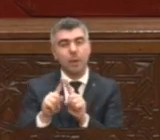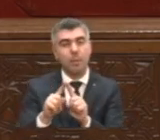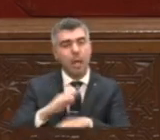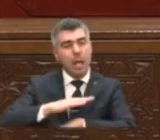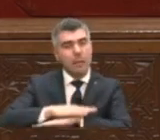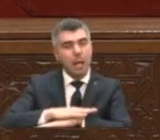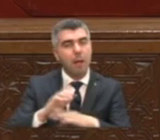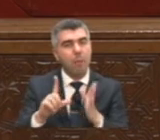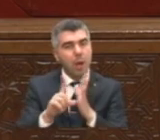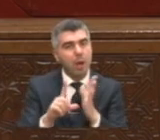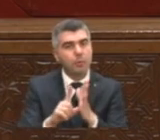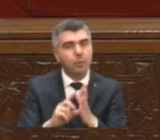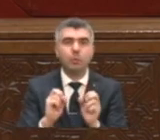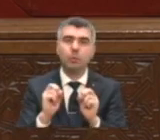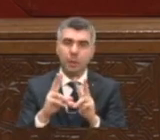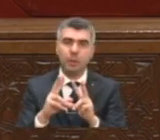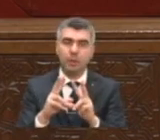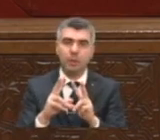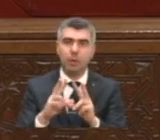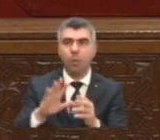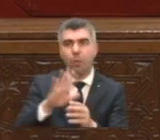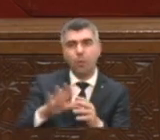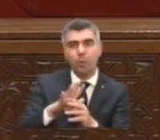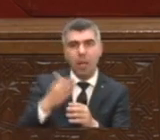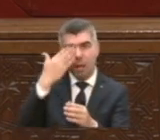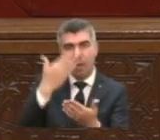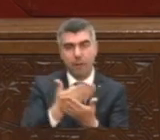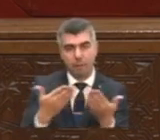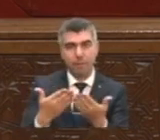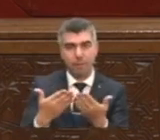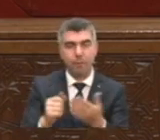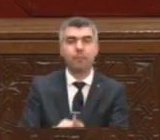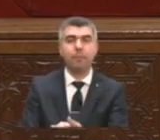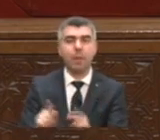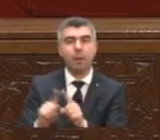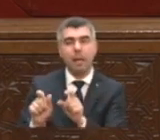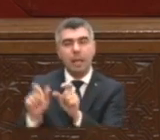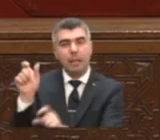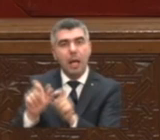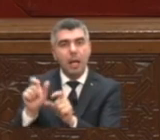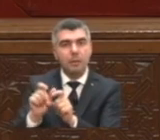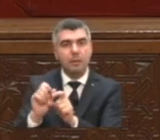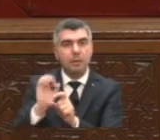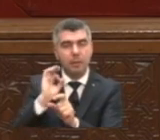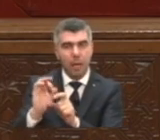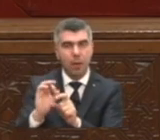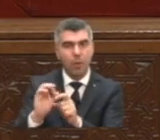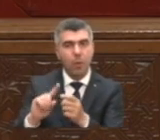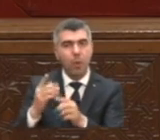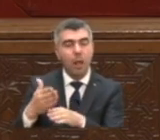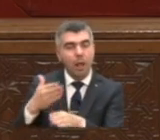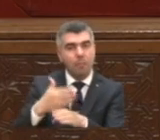تطبيق القانون من أجل واحد الهدف. هذا الهدف هو تنمكن من هذاك المواطن وتنطمئن عليه، لأن